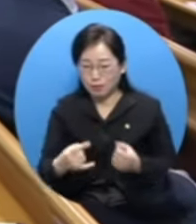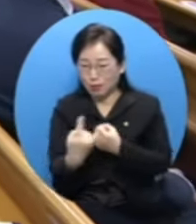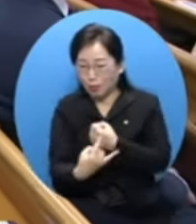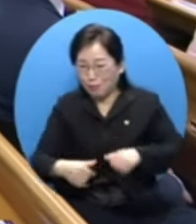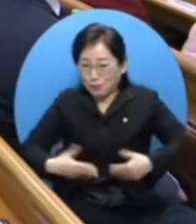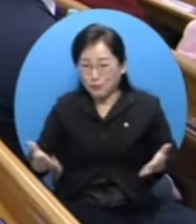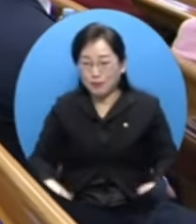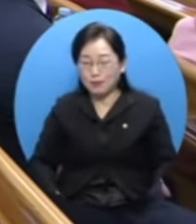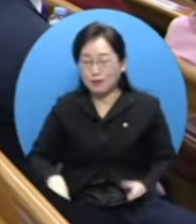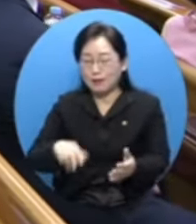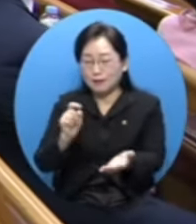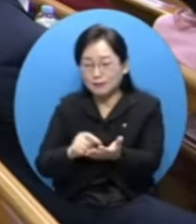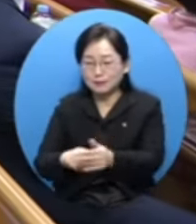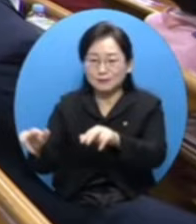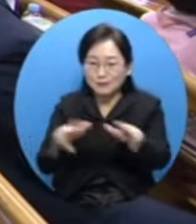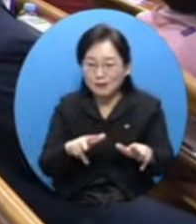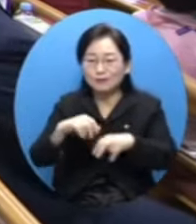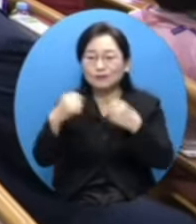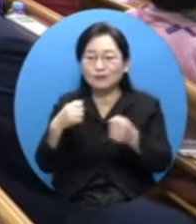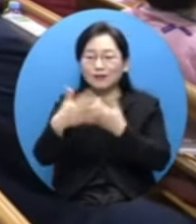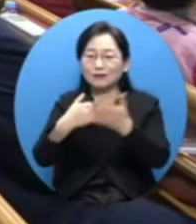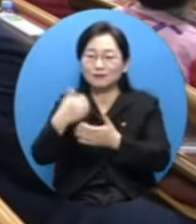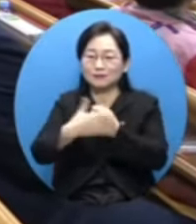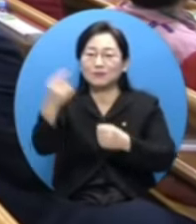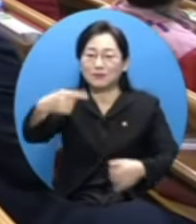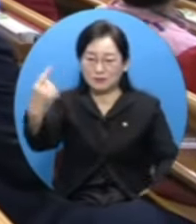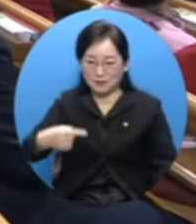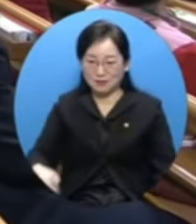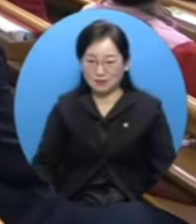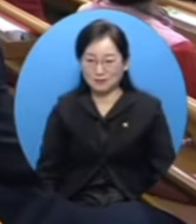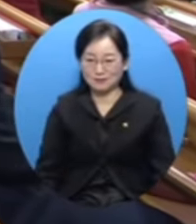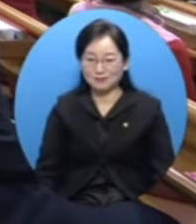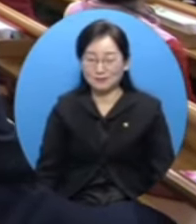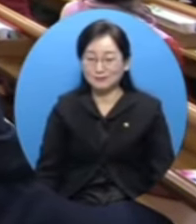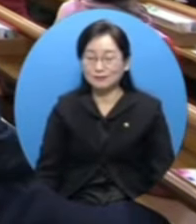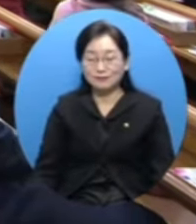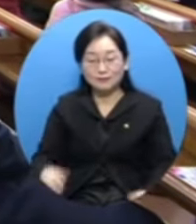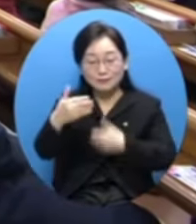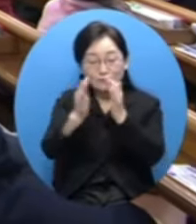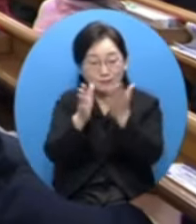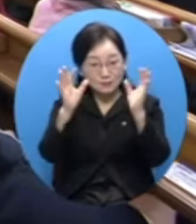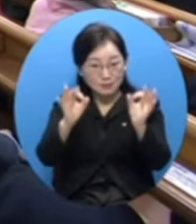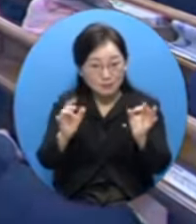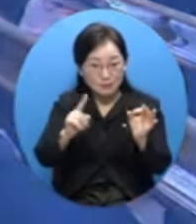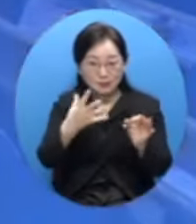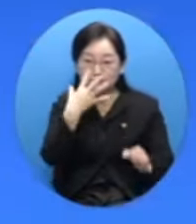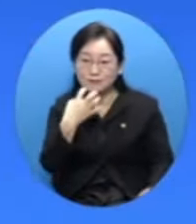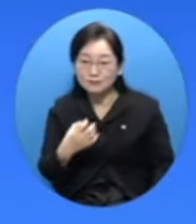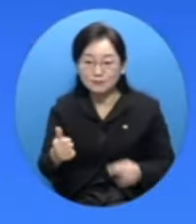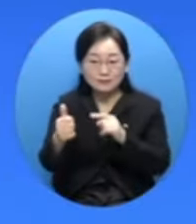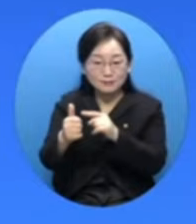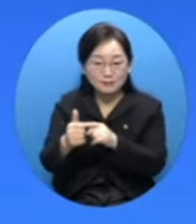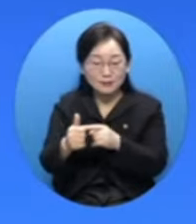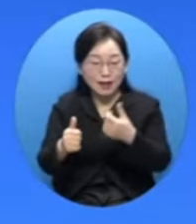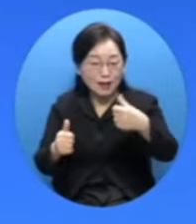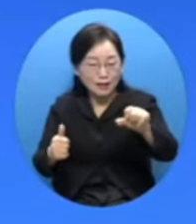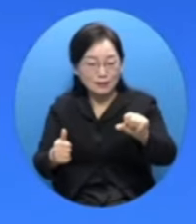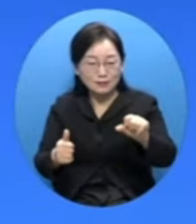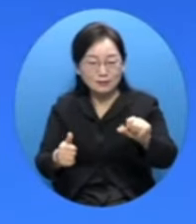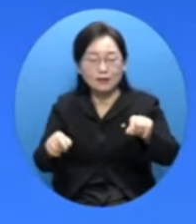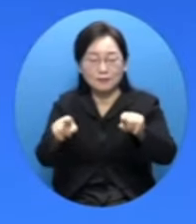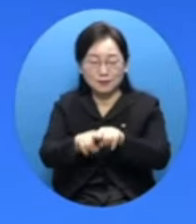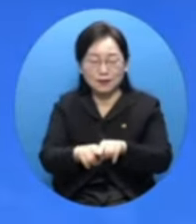순종했습니다. 즉각적인 순종에 하나님의 은혜가 임하는 것입니다. 그런데 성경을 보니까 아브라함이 이 이삭을 데리고 3일길을